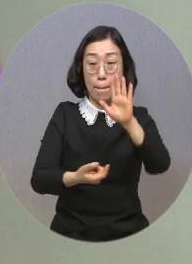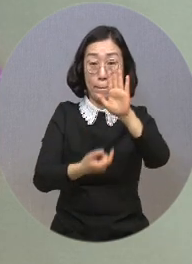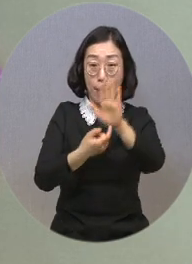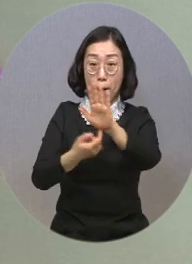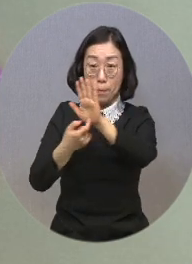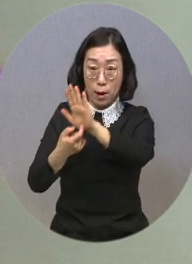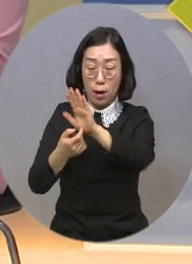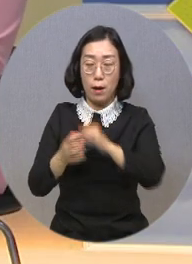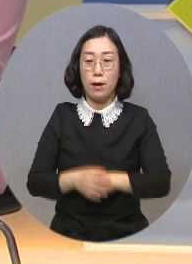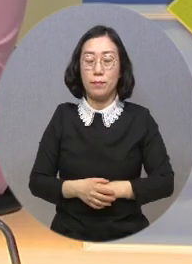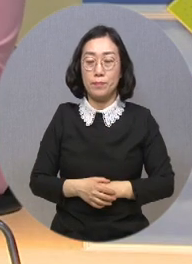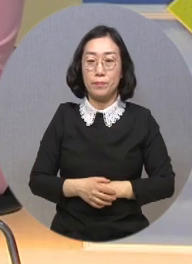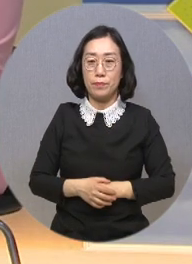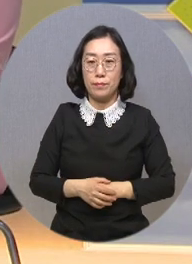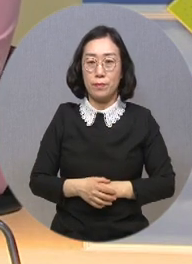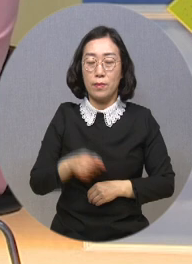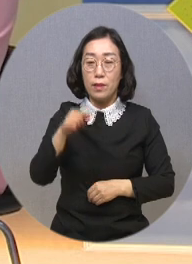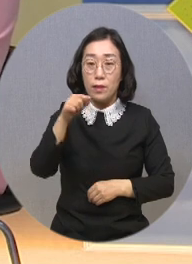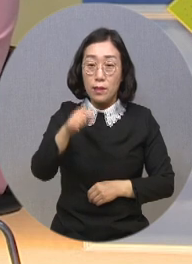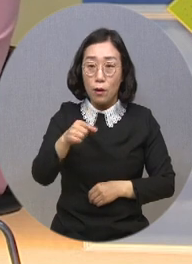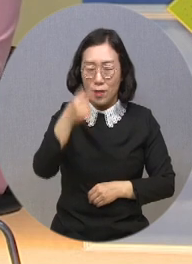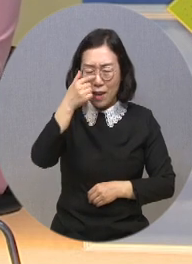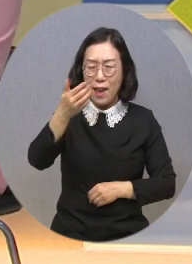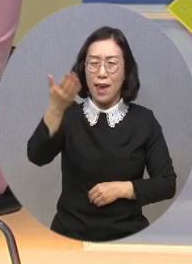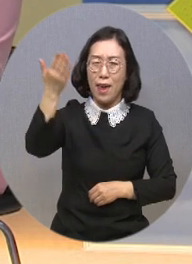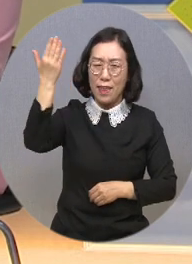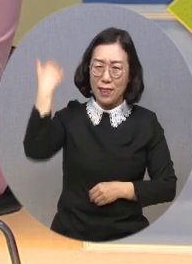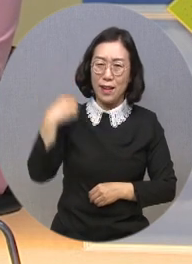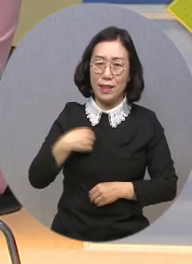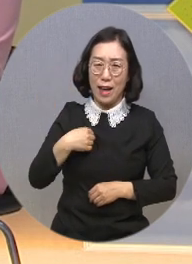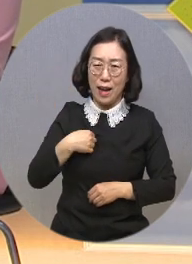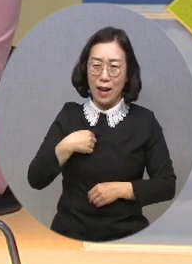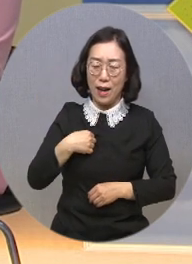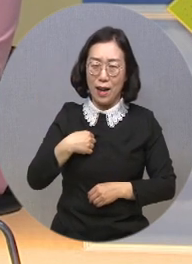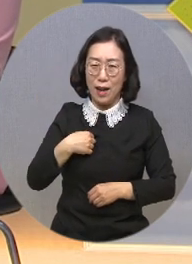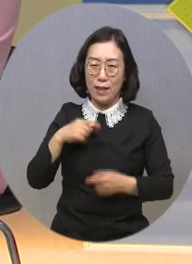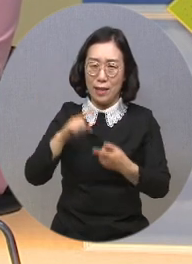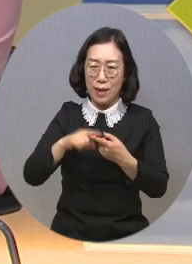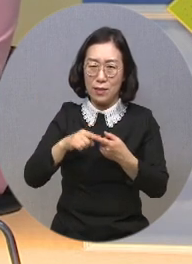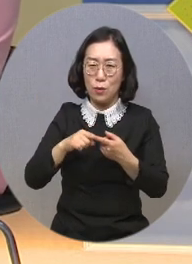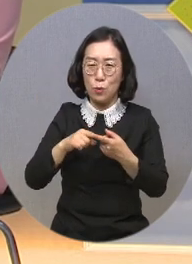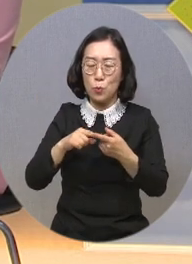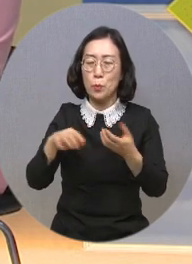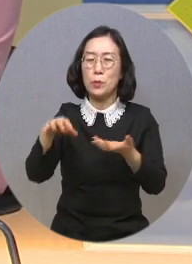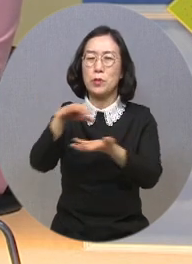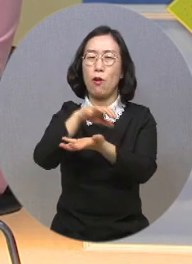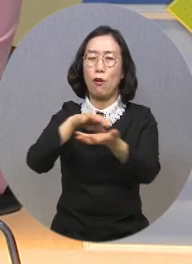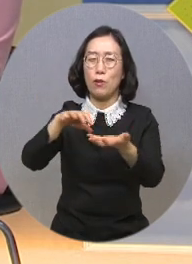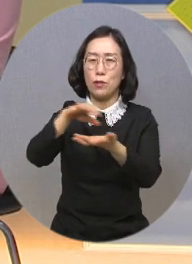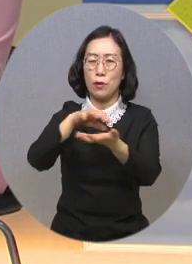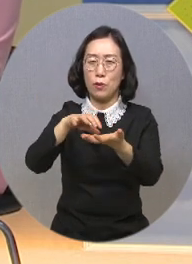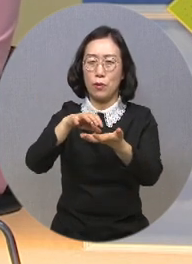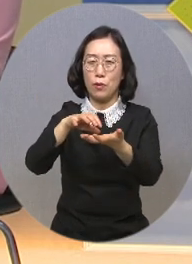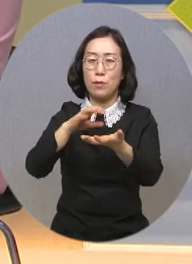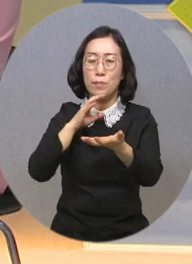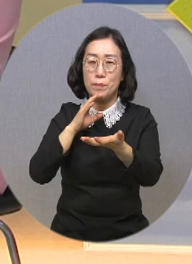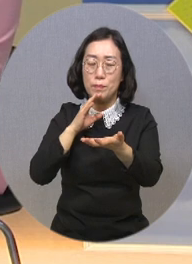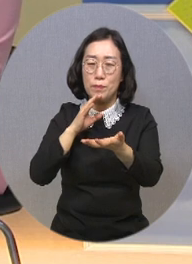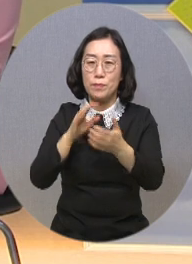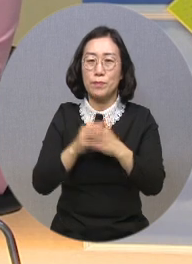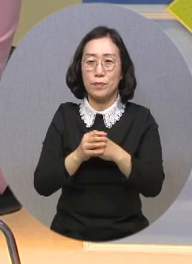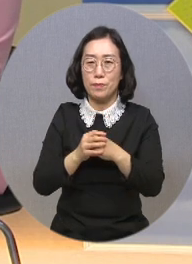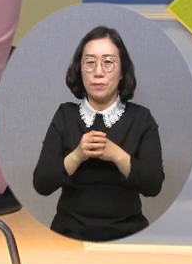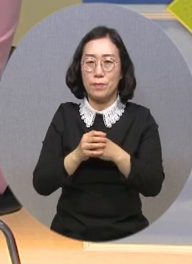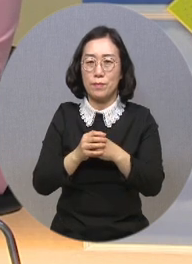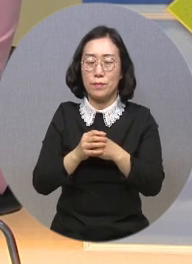네. 그래서 그런 과거를 끄집어내서 믹스하는 한마디로 섞어가는 그런